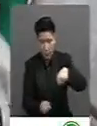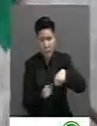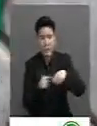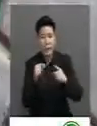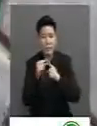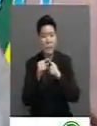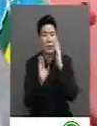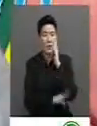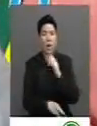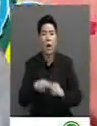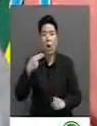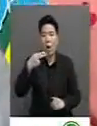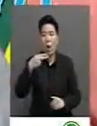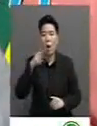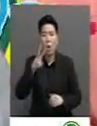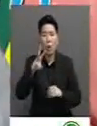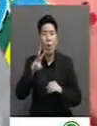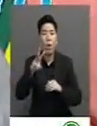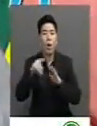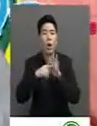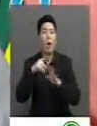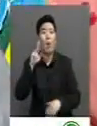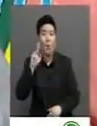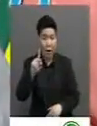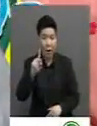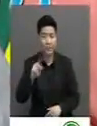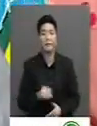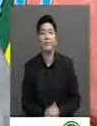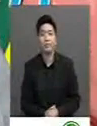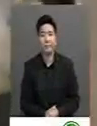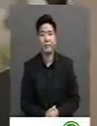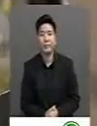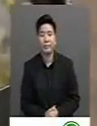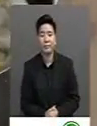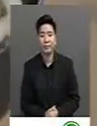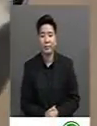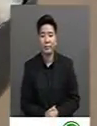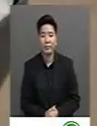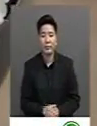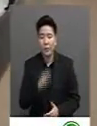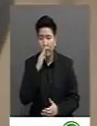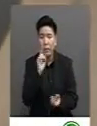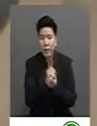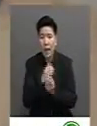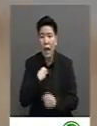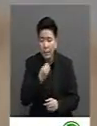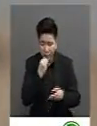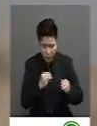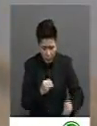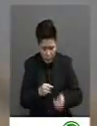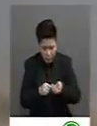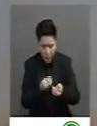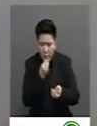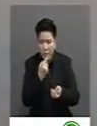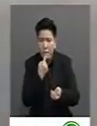ษาใต้เขาเรียกว่าหวักหรือว่าจะหวักนั่นเองหากใครอยากจะชิมว่าขนม